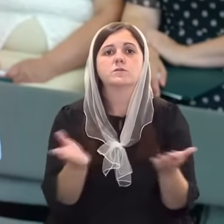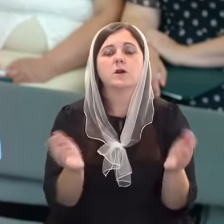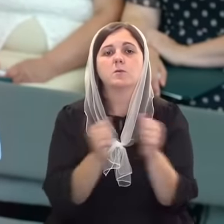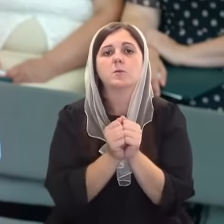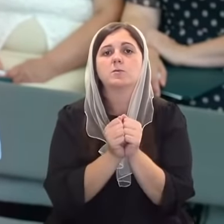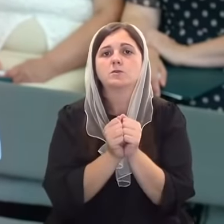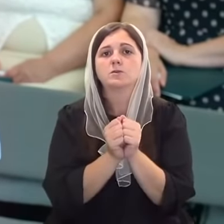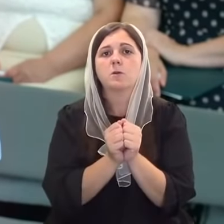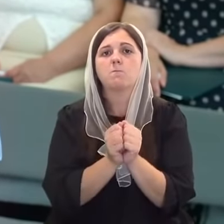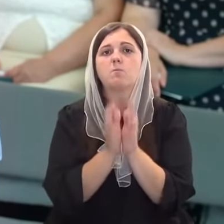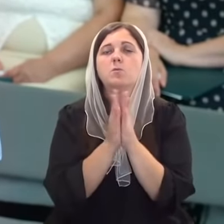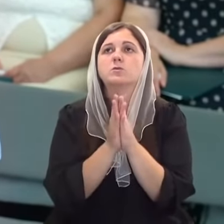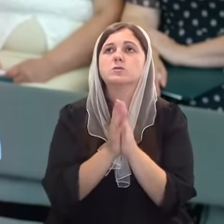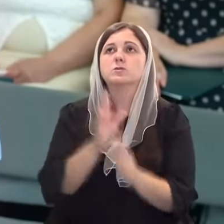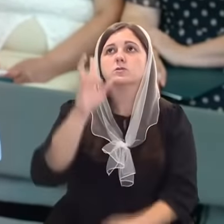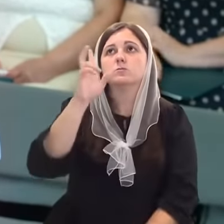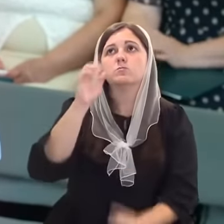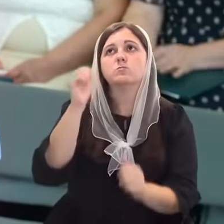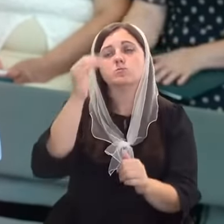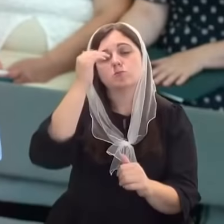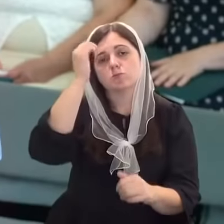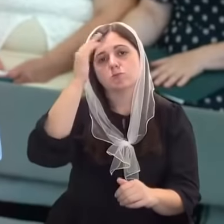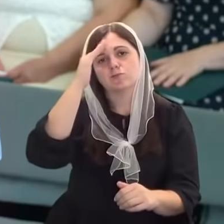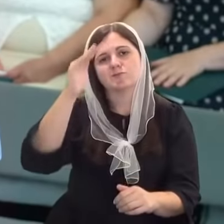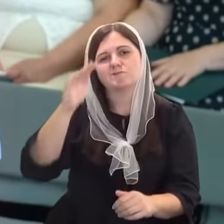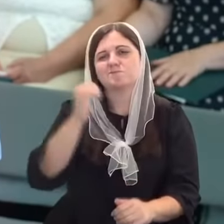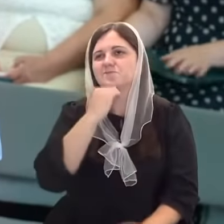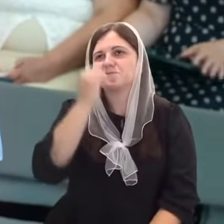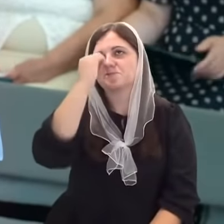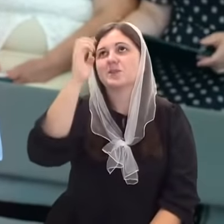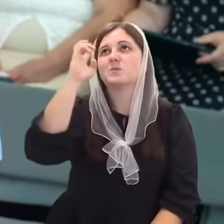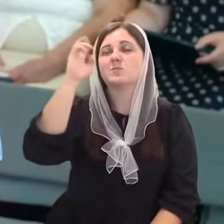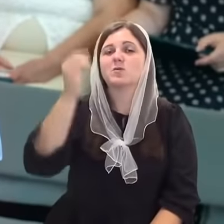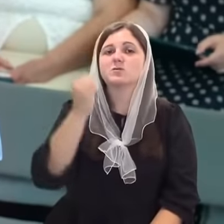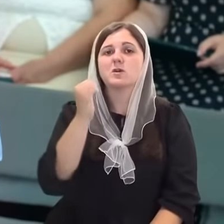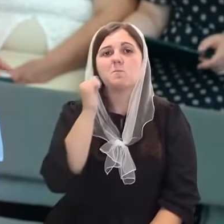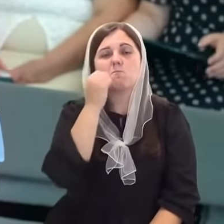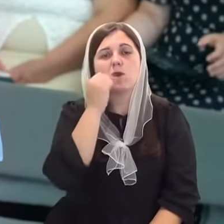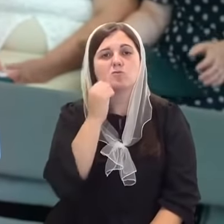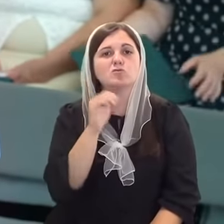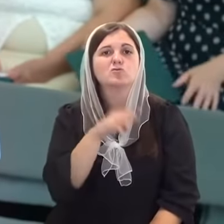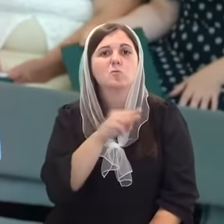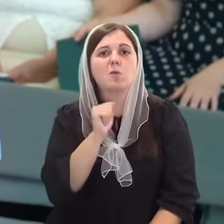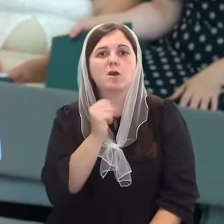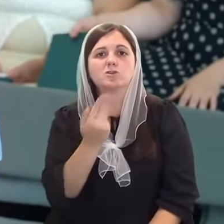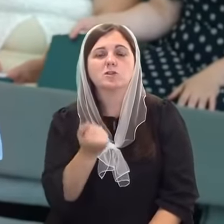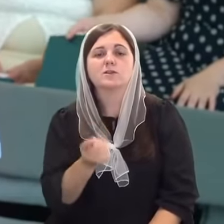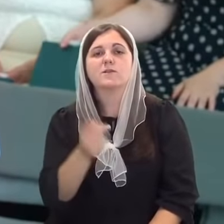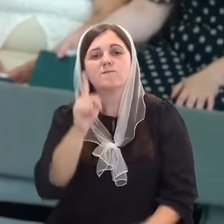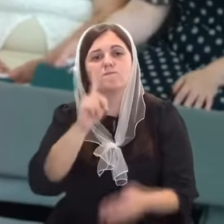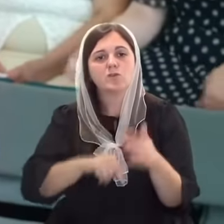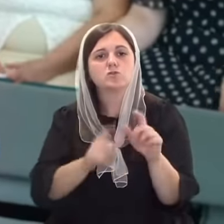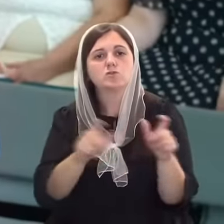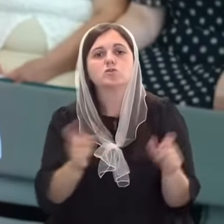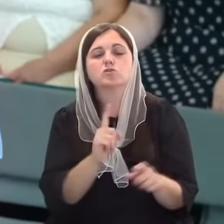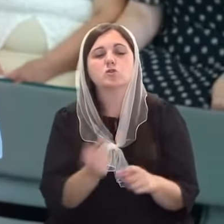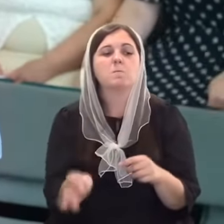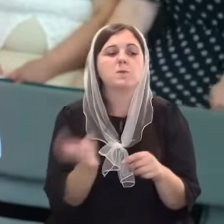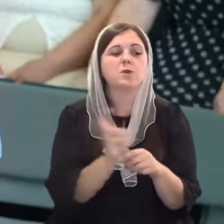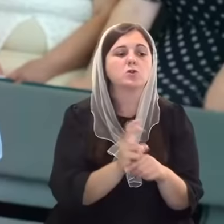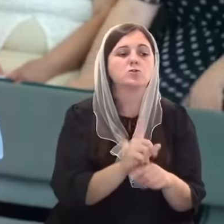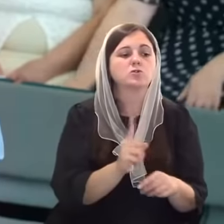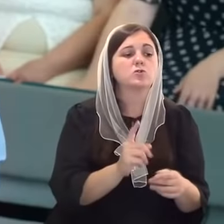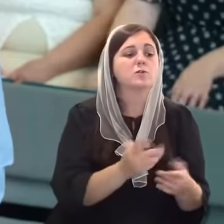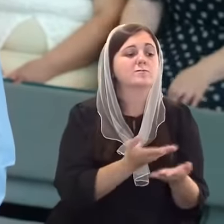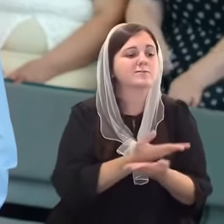помолиться, поблагодарить Бога за бабушку Машу, за верующих, которые приходили и верили, что из